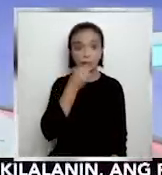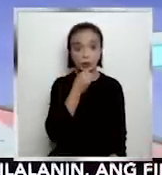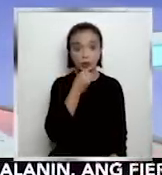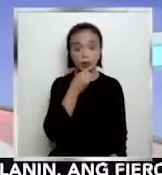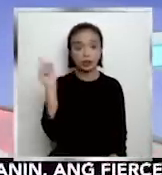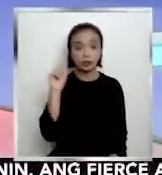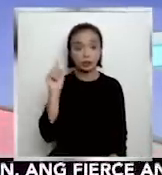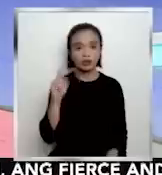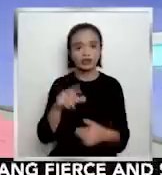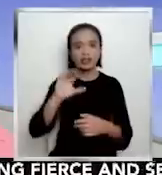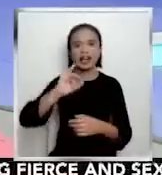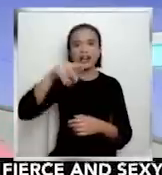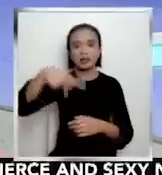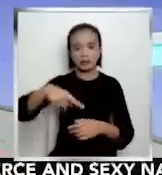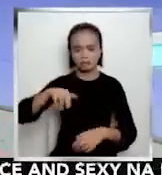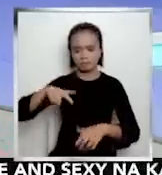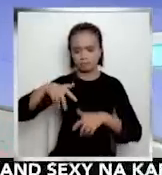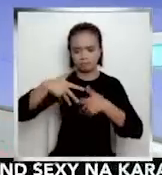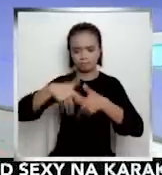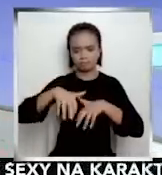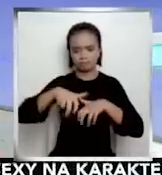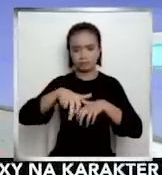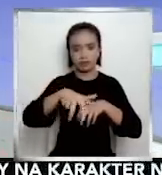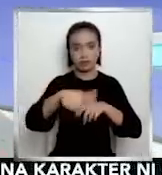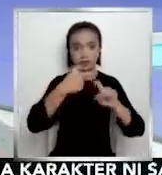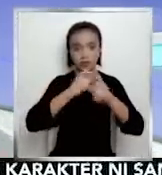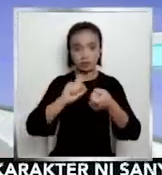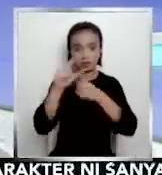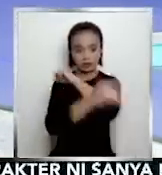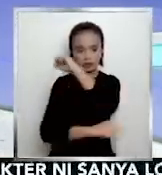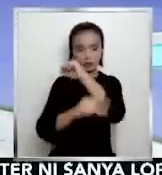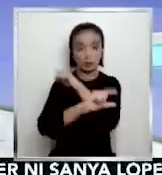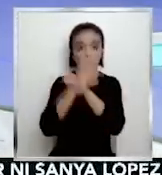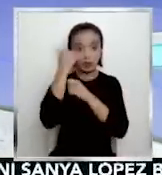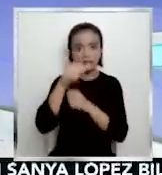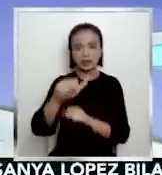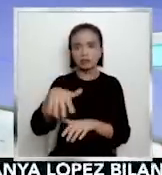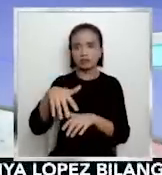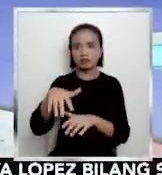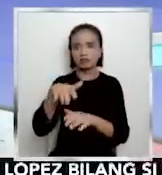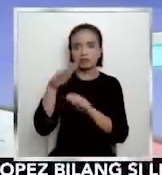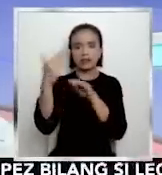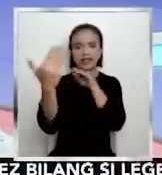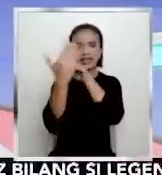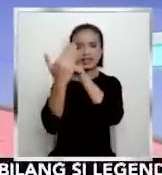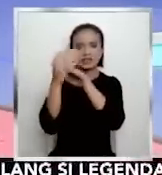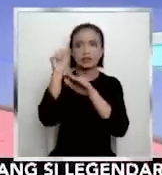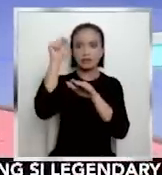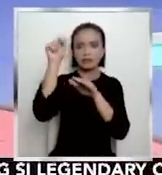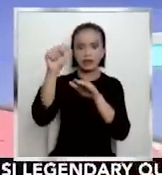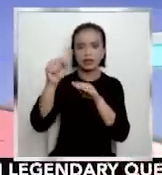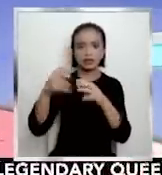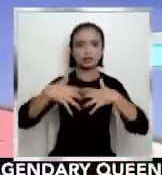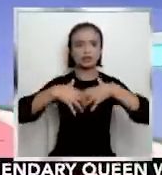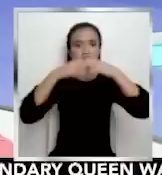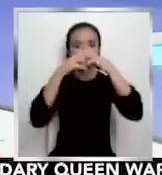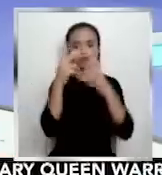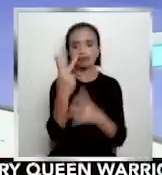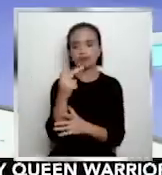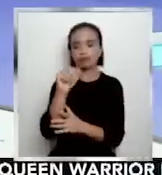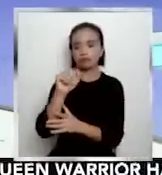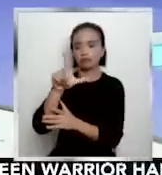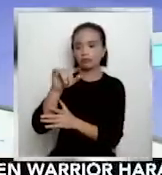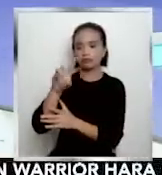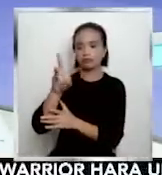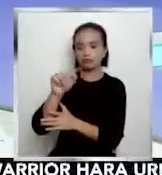katutubong naglakad mula Quezon para iprotesta ang pagtatayo ng Kaliwa Dam. At bago yan, nangalampag din sila sa tanggapan